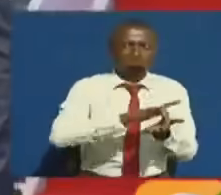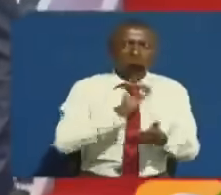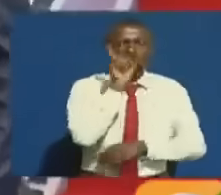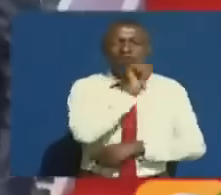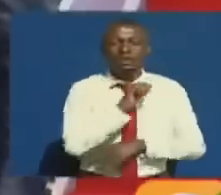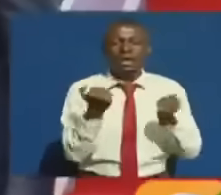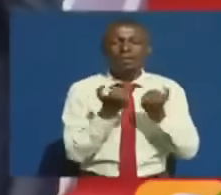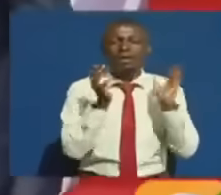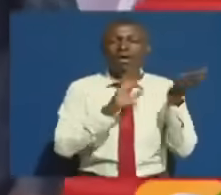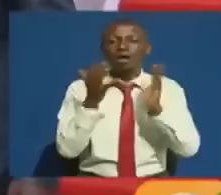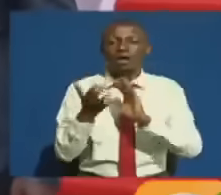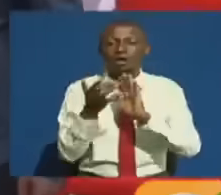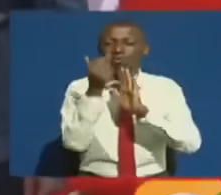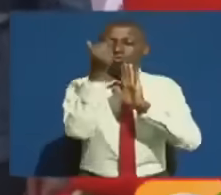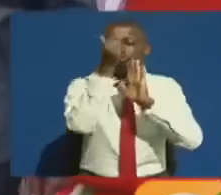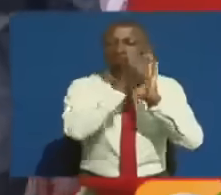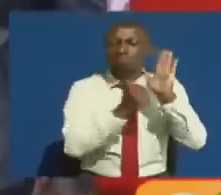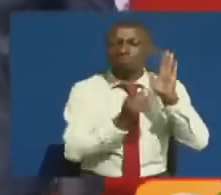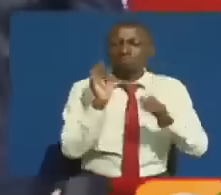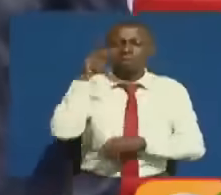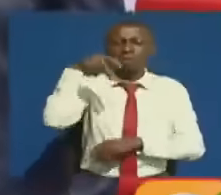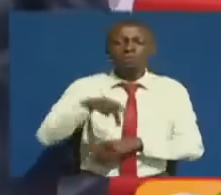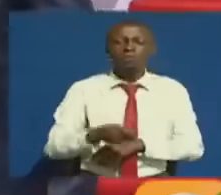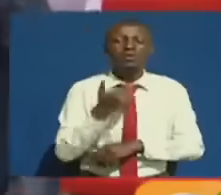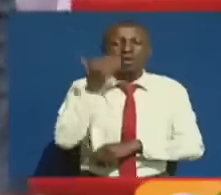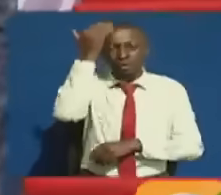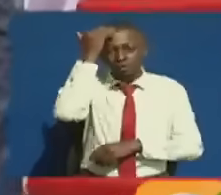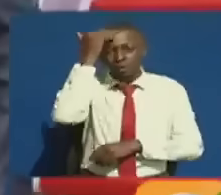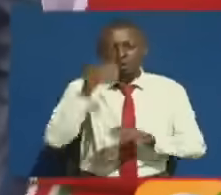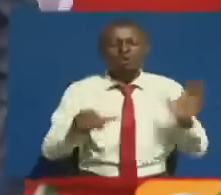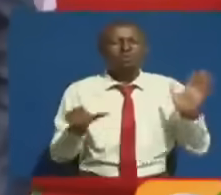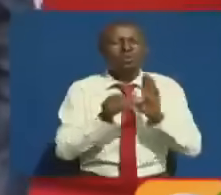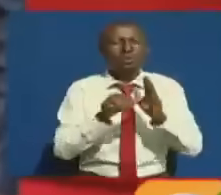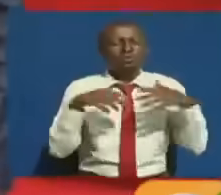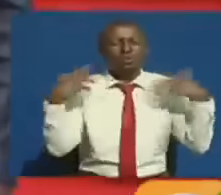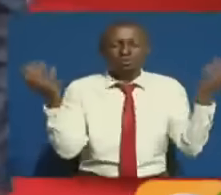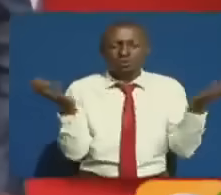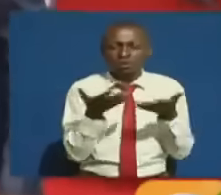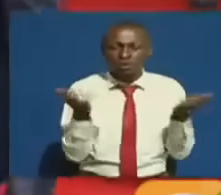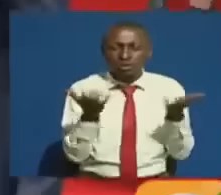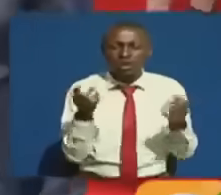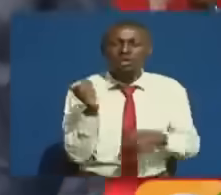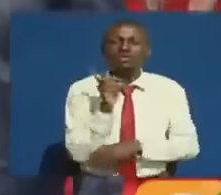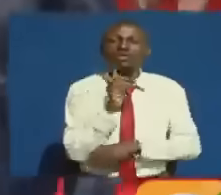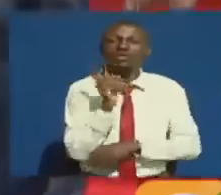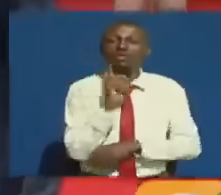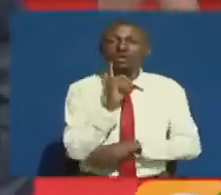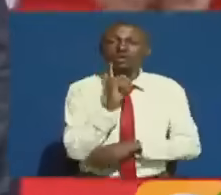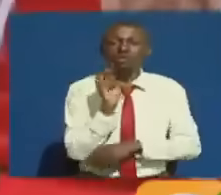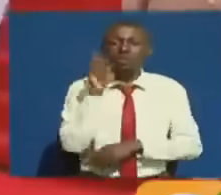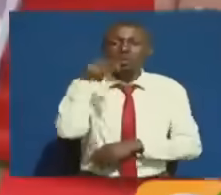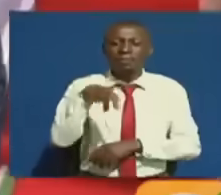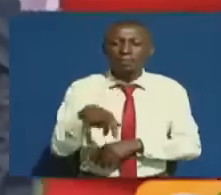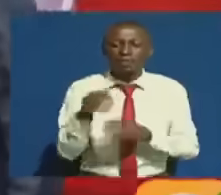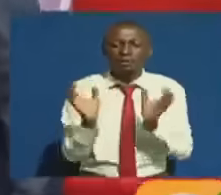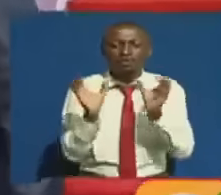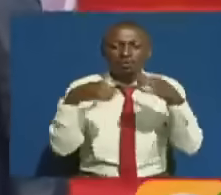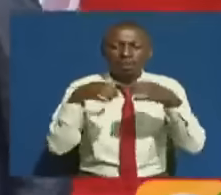matukio mengine sasa yamepelekea wabunge kutaka kujua kulikoni. Hapo kesho kwenye mkutano wa bunge wa